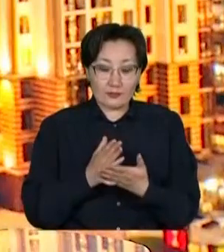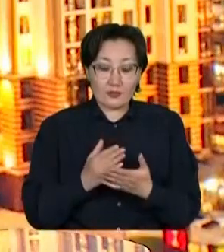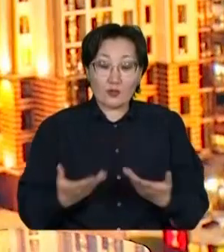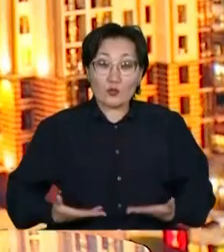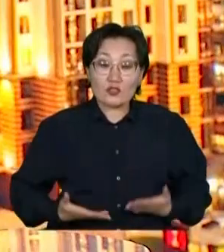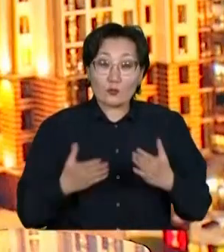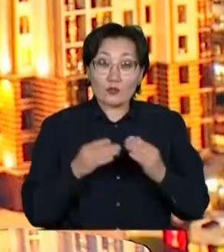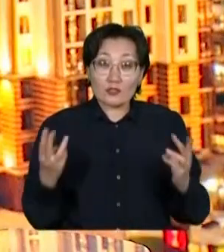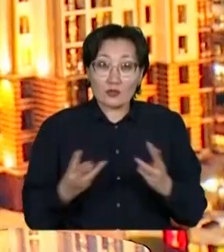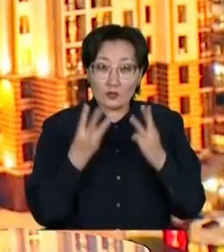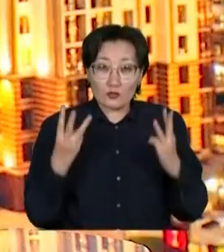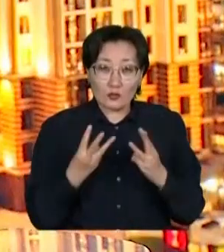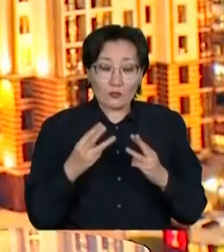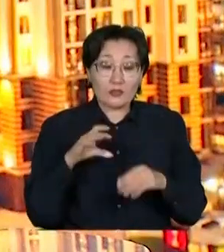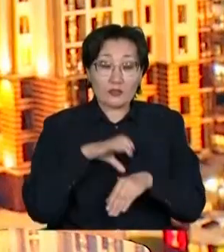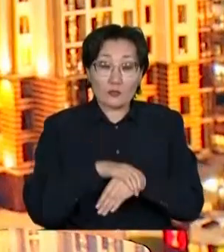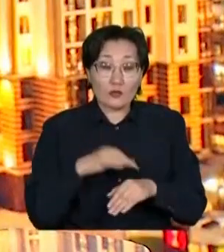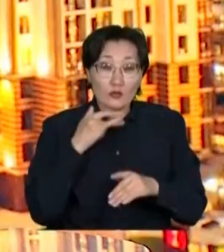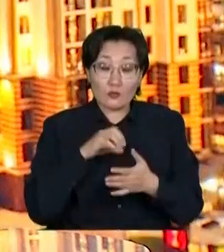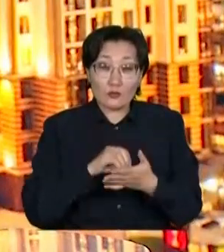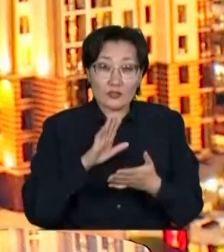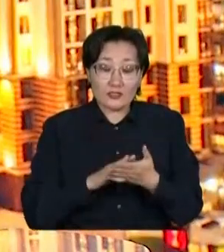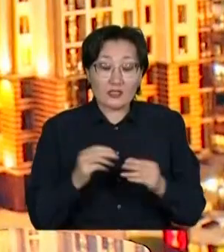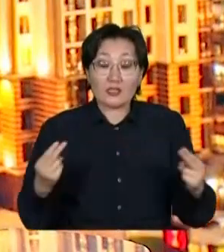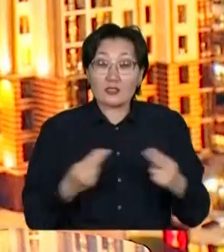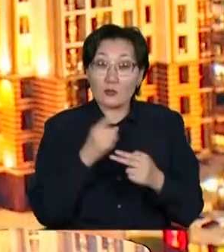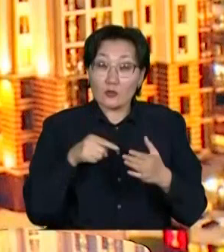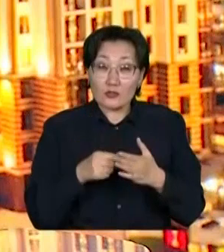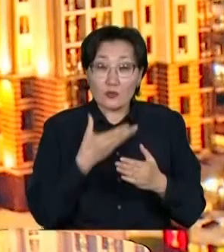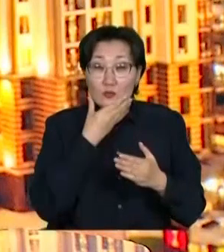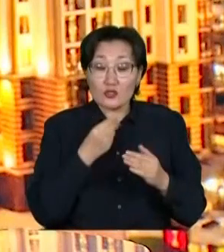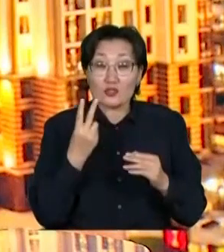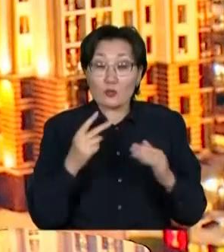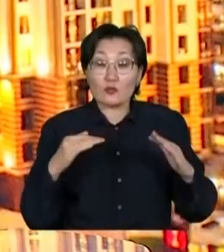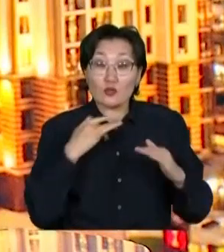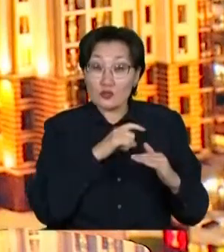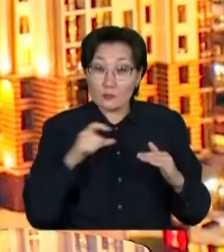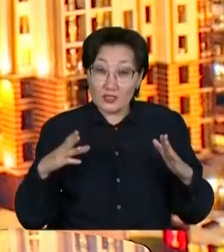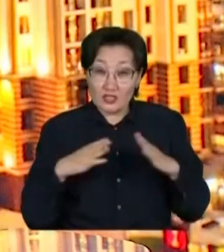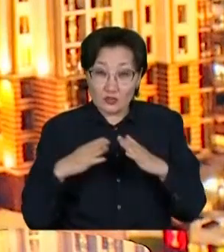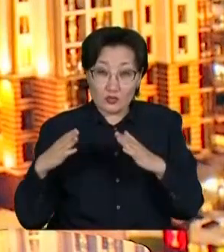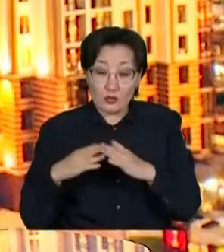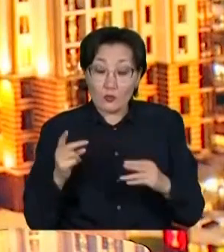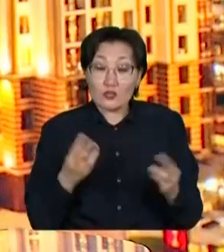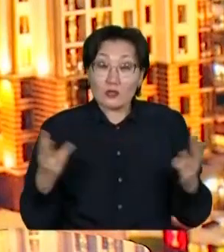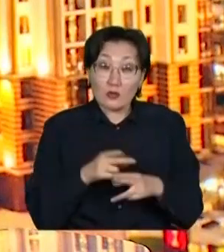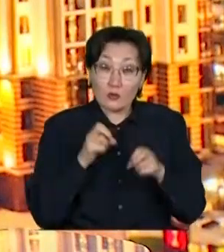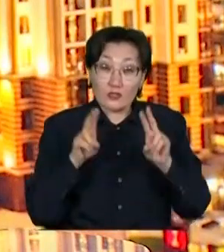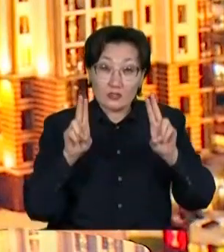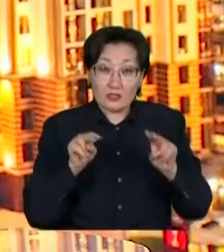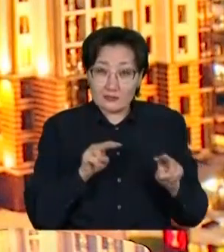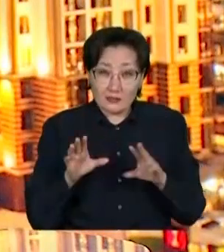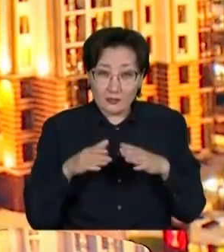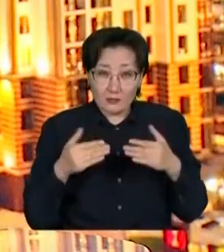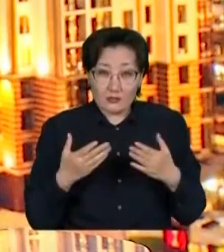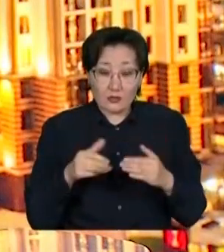Тұрғын үй өрті толастамай тұр. Астанада келбеті келісті көрінген әрбір екінші көп қабатты баспанада өрт қауіпсіздігі